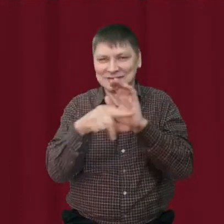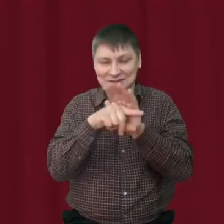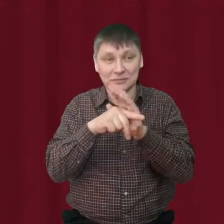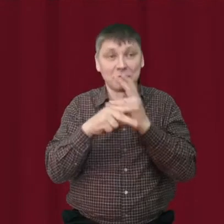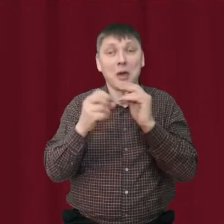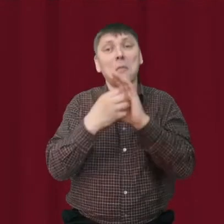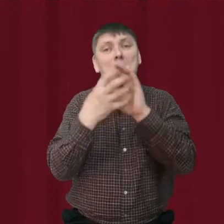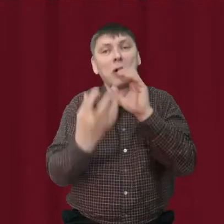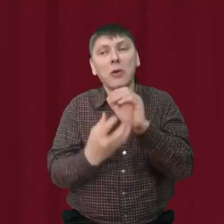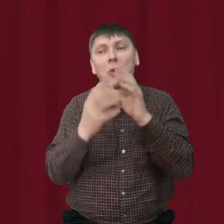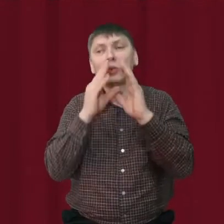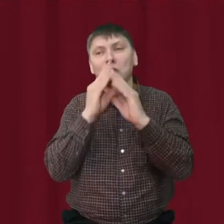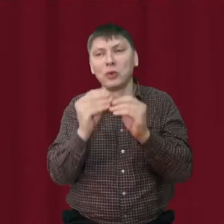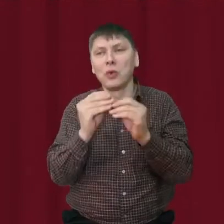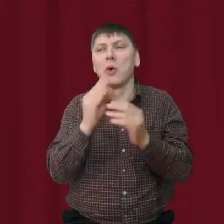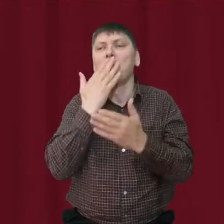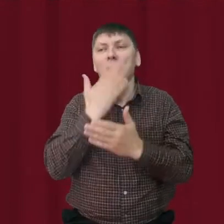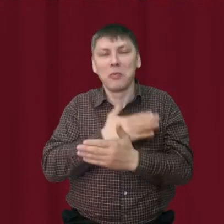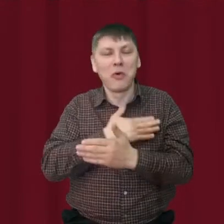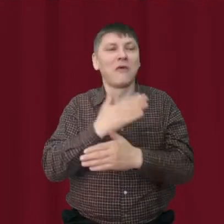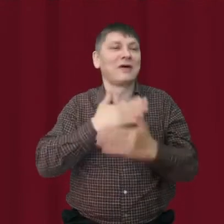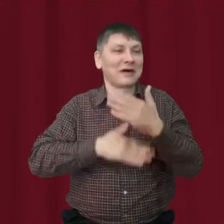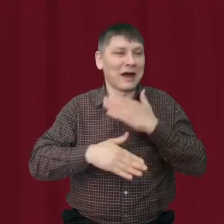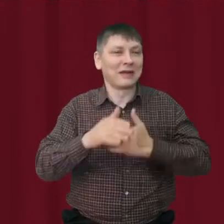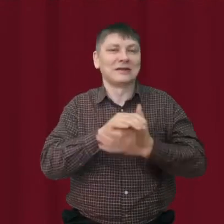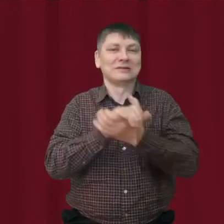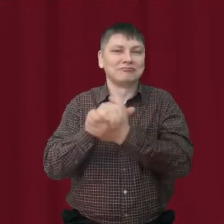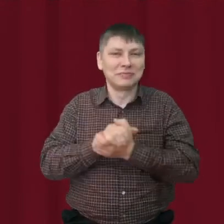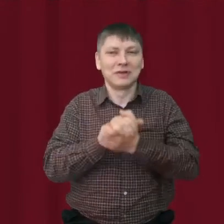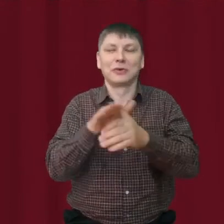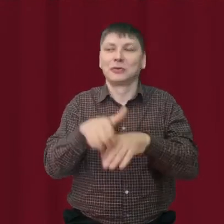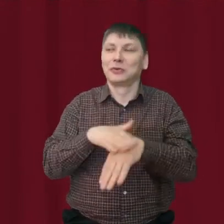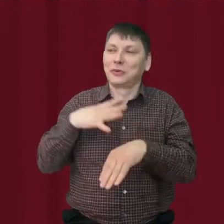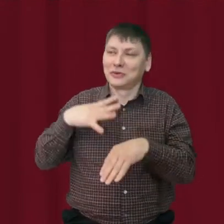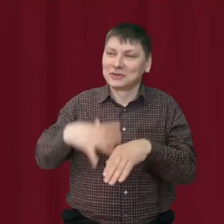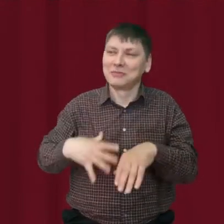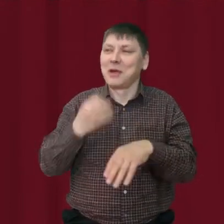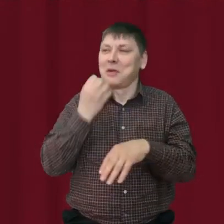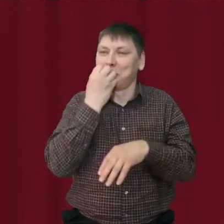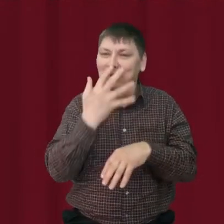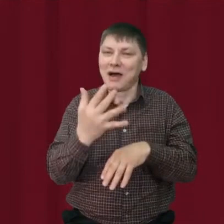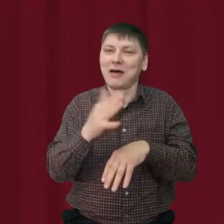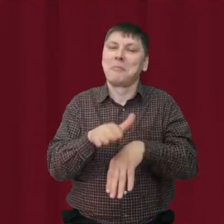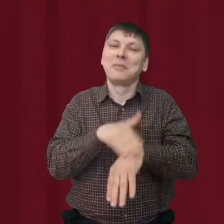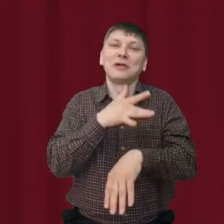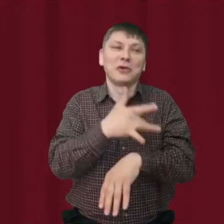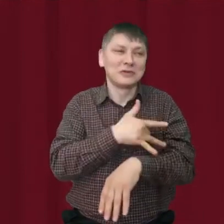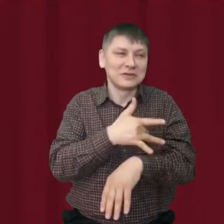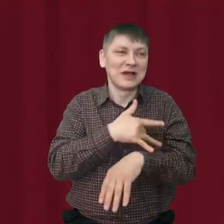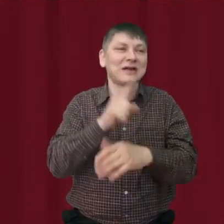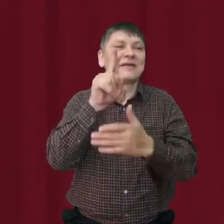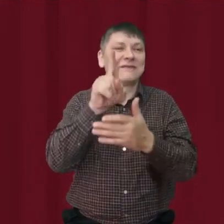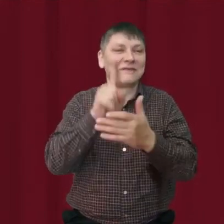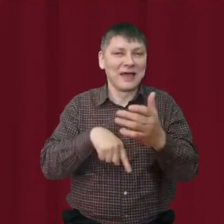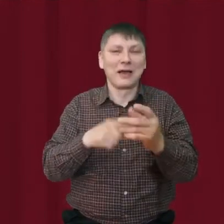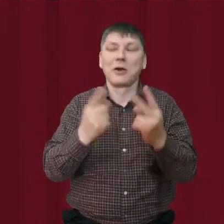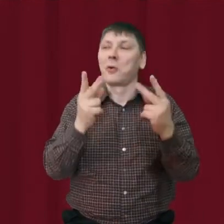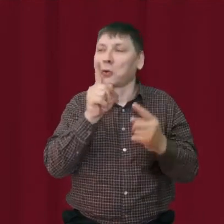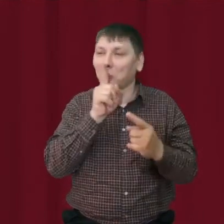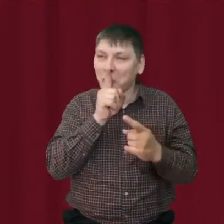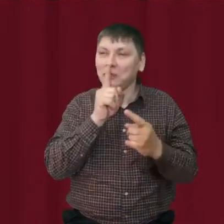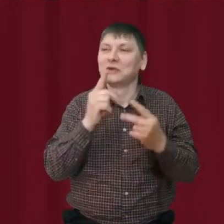Духа – любовь, радость, мир, долготерпение, благость, милосердие, вера,